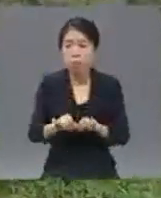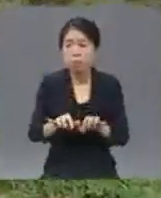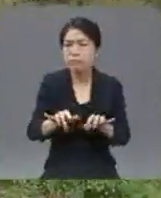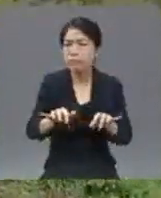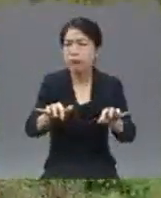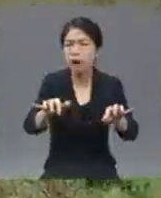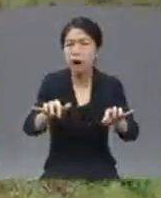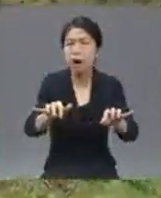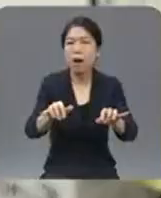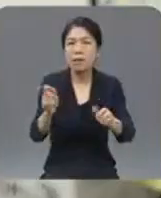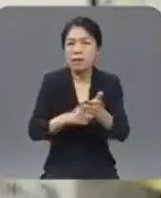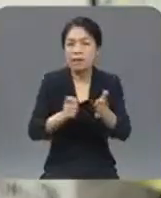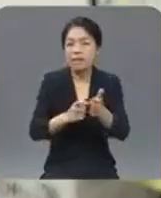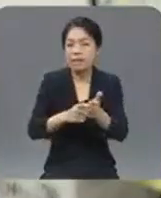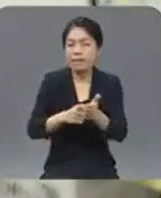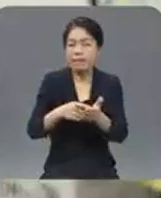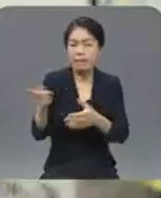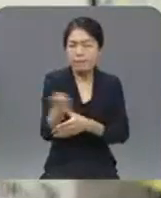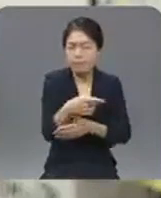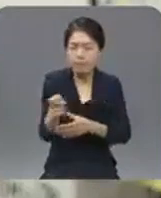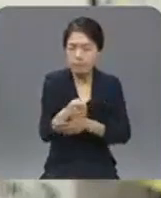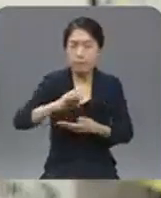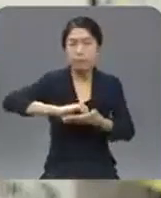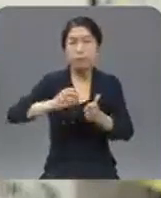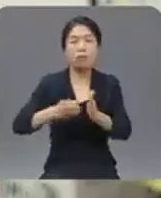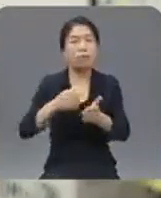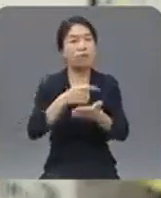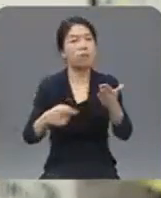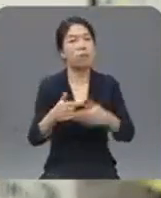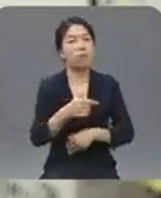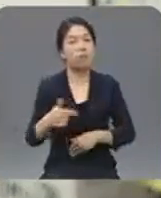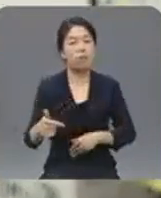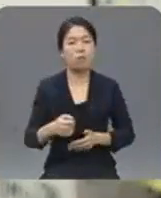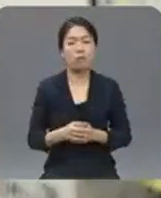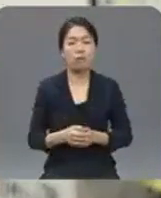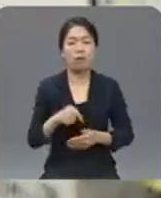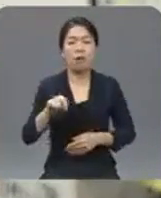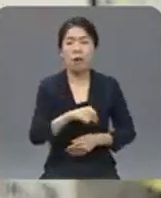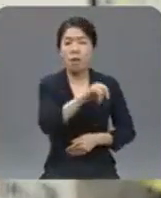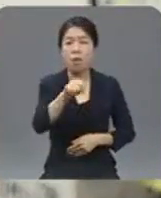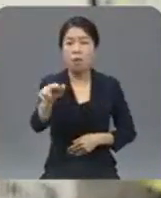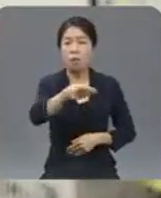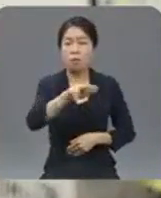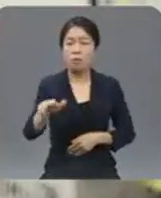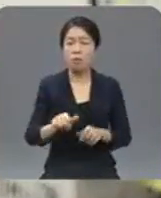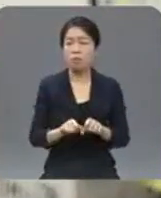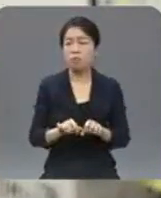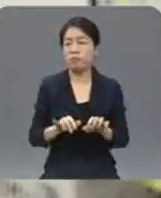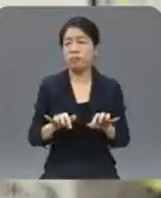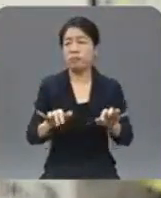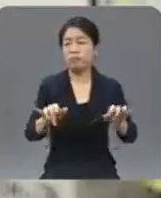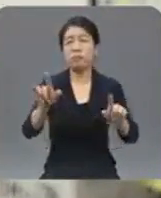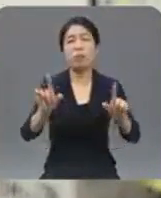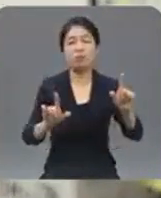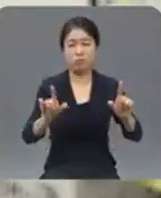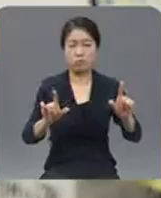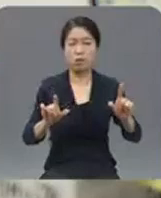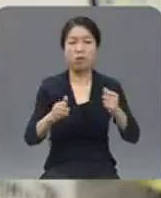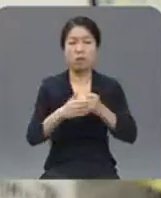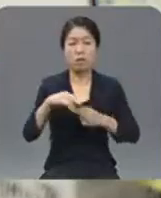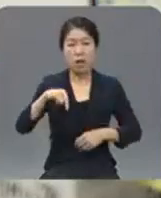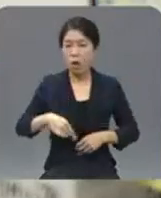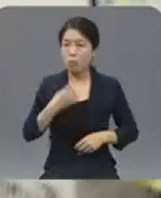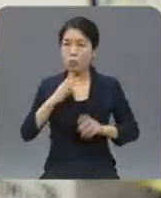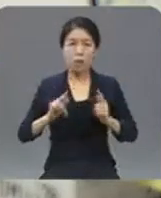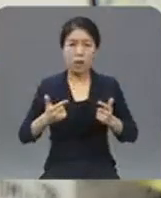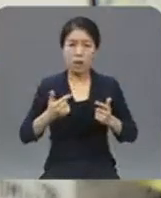피해가 확산 중입니다 깍지벌레가 이제 전국적으로 계속 확산되는 추세거든요 저희뿐만 아니라 그